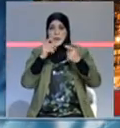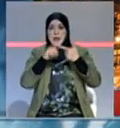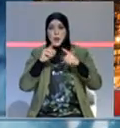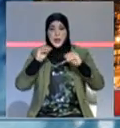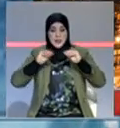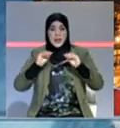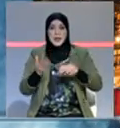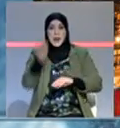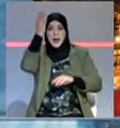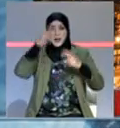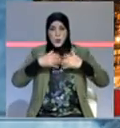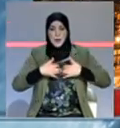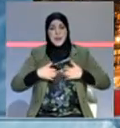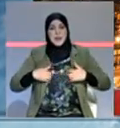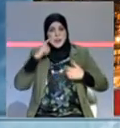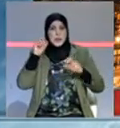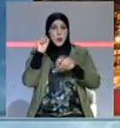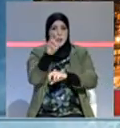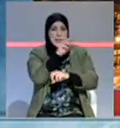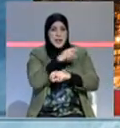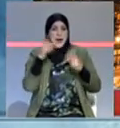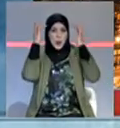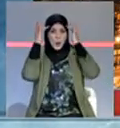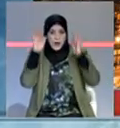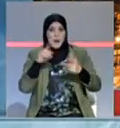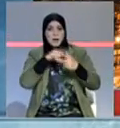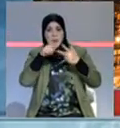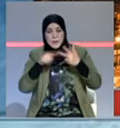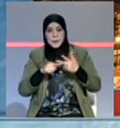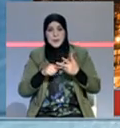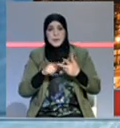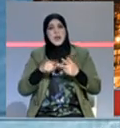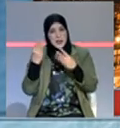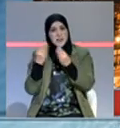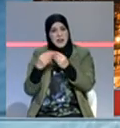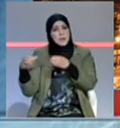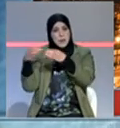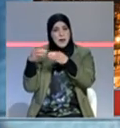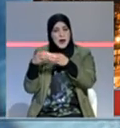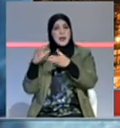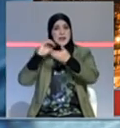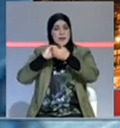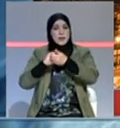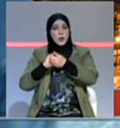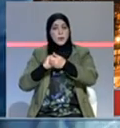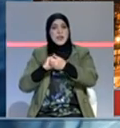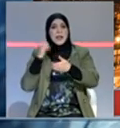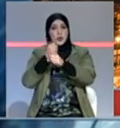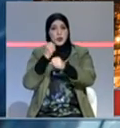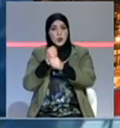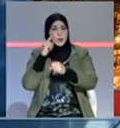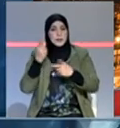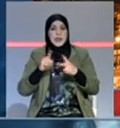العالي والبحث العلمي والسياحه والشؤون الثقافيه بالنيابه الى جانب وفد عن الاتحاد التونسي للصناعه